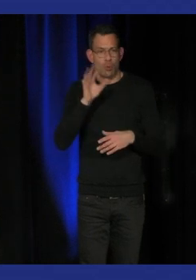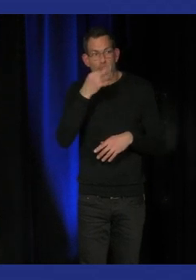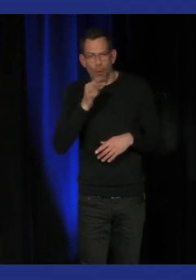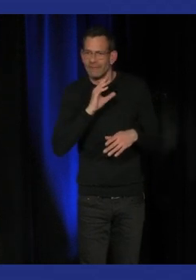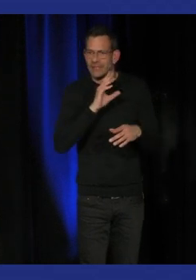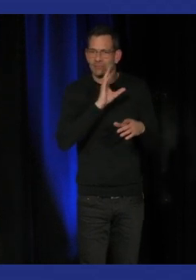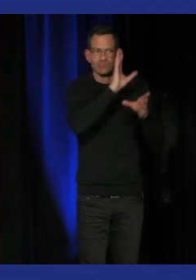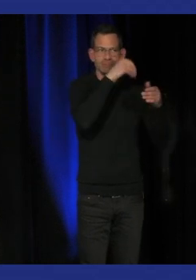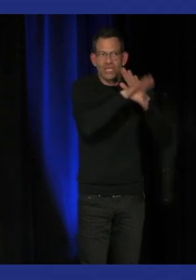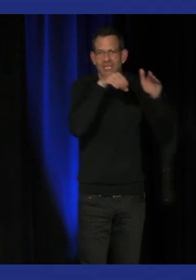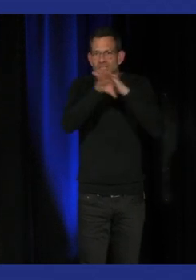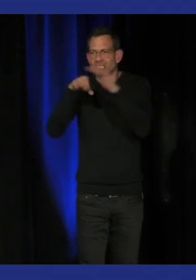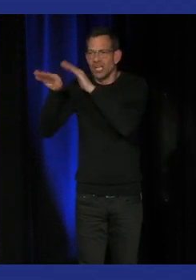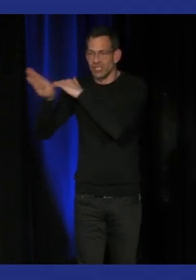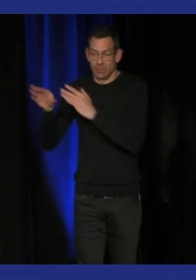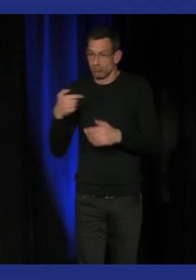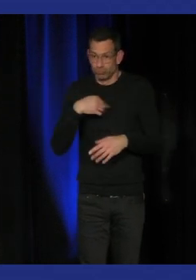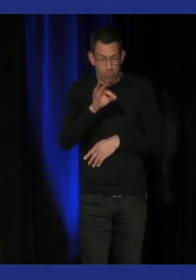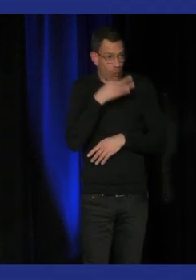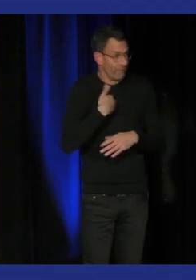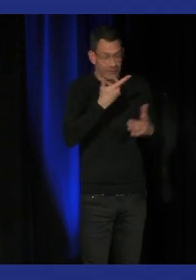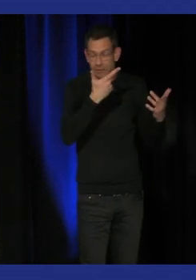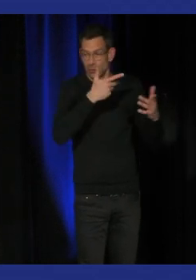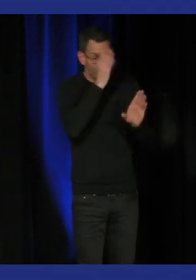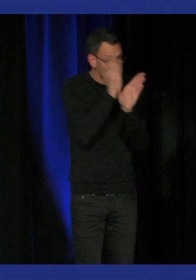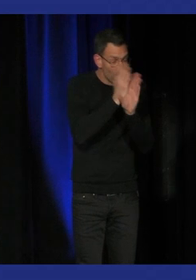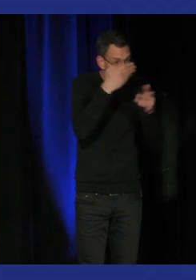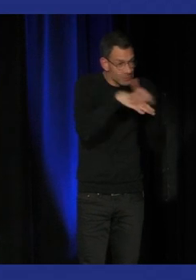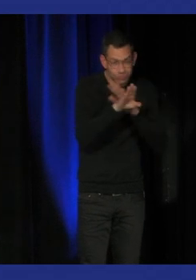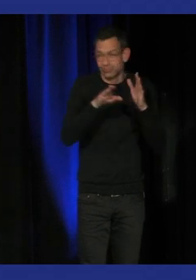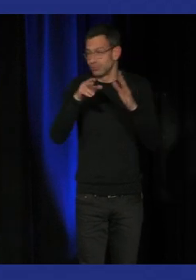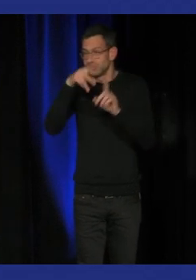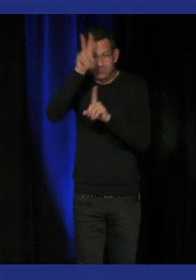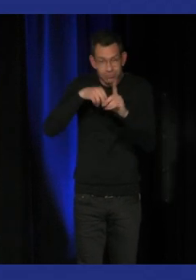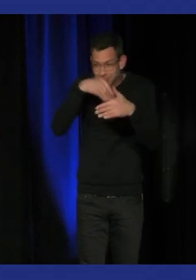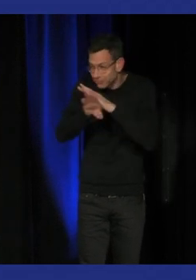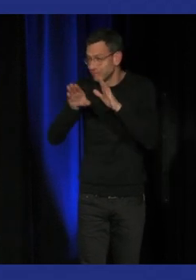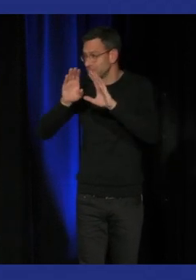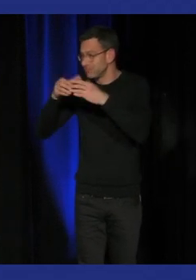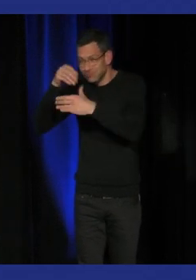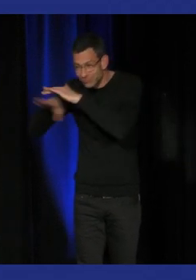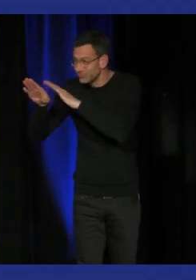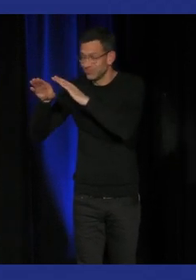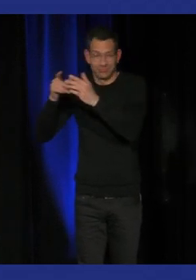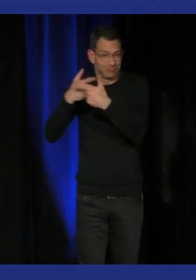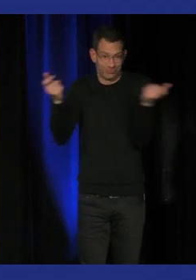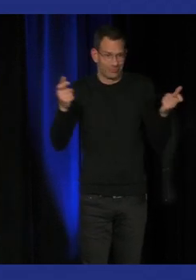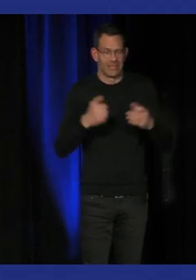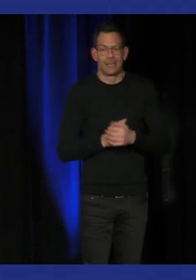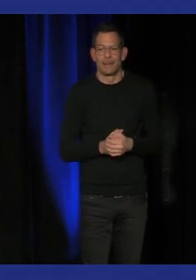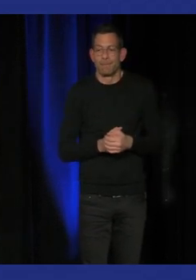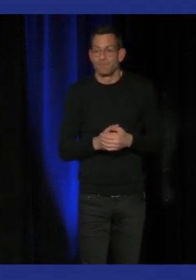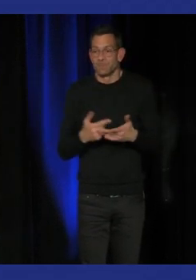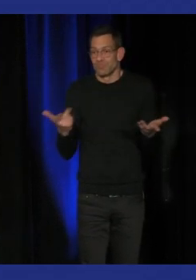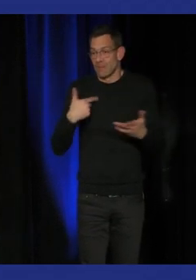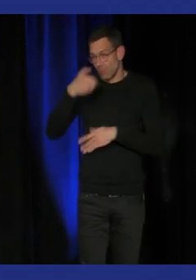de la sociologie, je profite de l'ethnologie, de la psychologie. Et là, en l'occurrence, c'est un concept dont on trouve une des sources